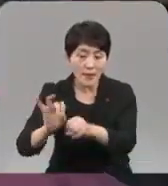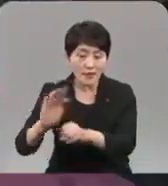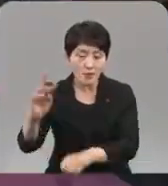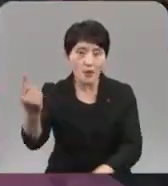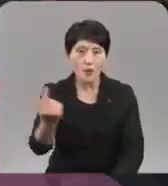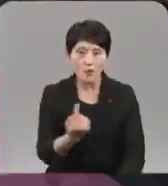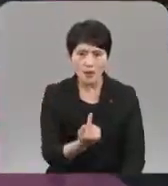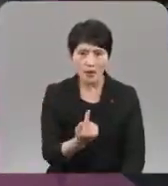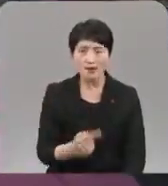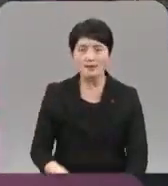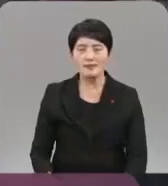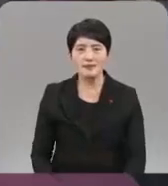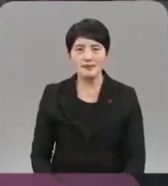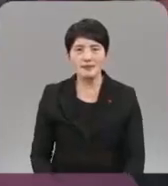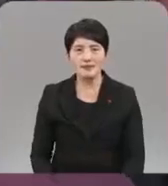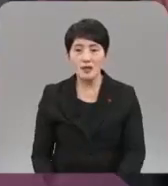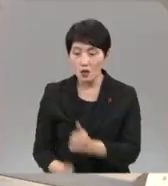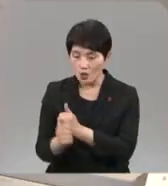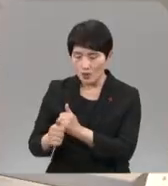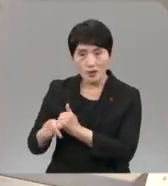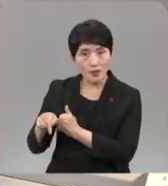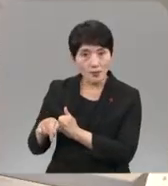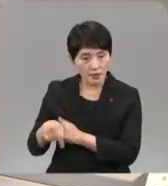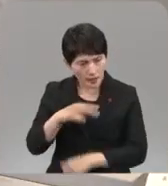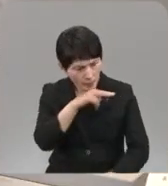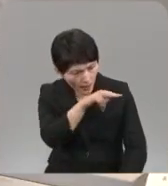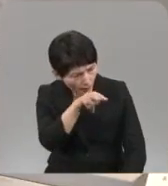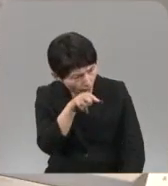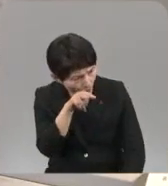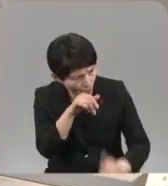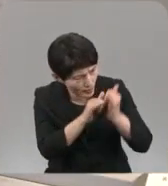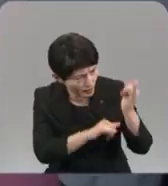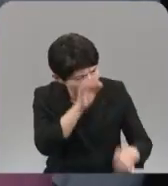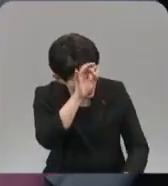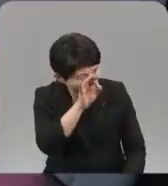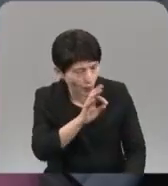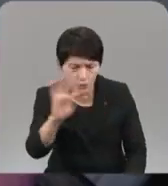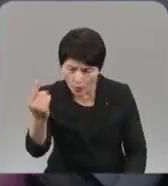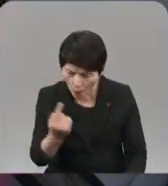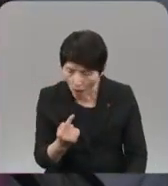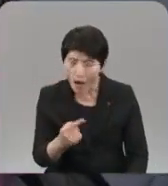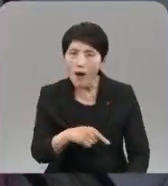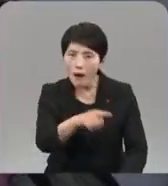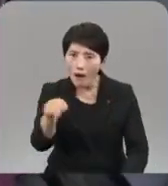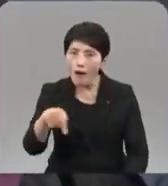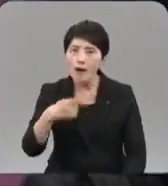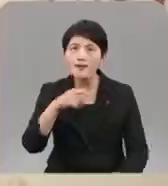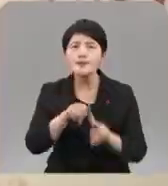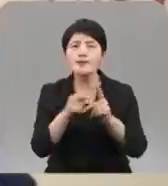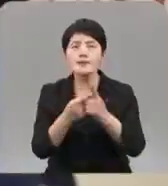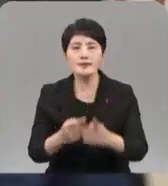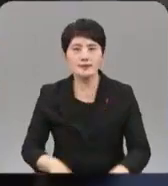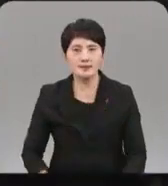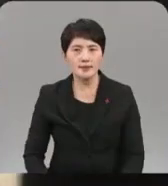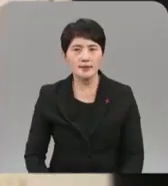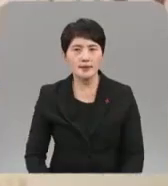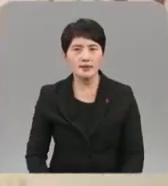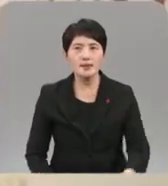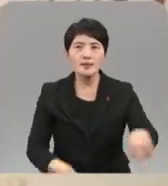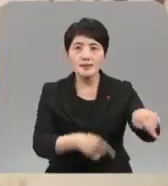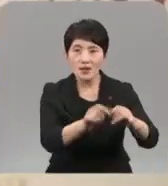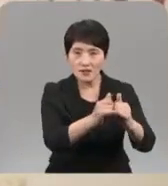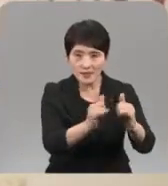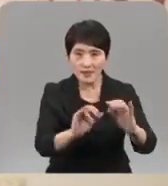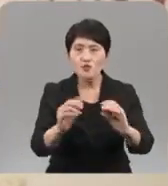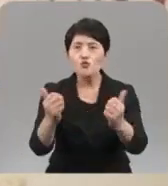giới những tài liệu quý giá này từng bị đưa trái phép ra khỏi bán đạo Hàn Quốc trong thời kỳ thực dân nhật chiếm đóng nhưng được hồi hương về núi OD